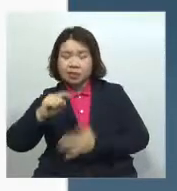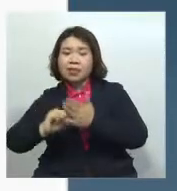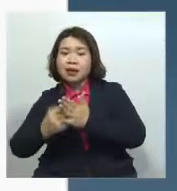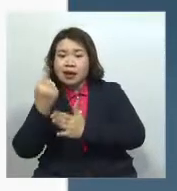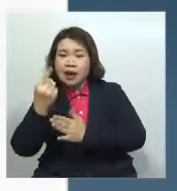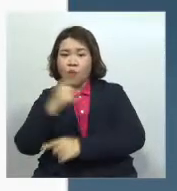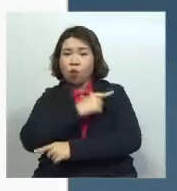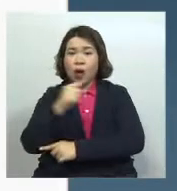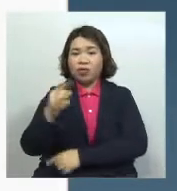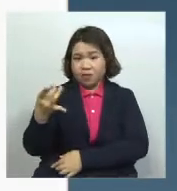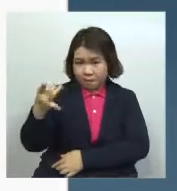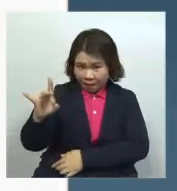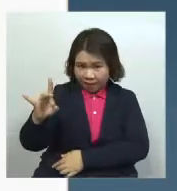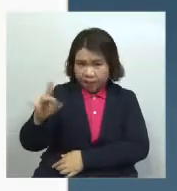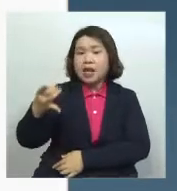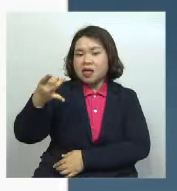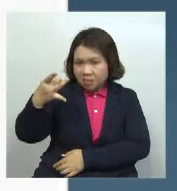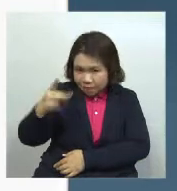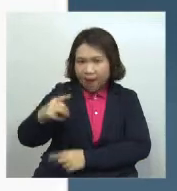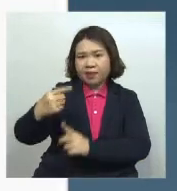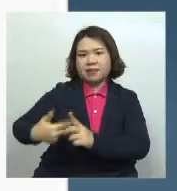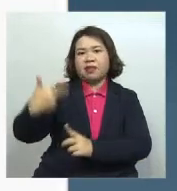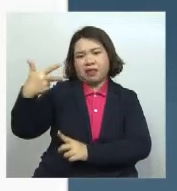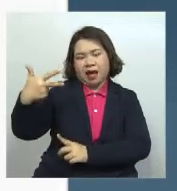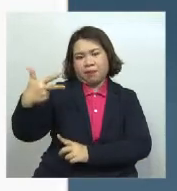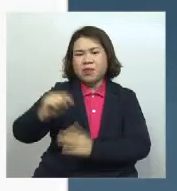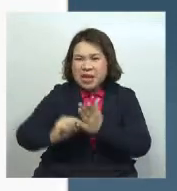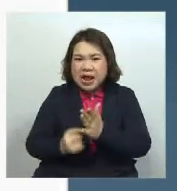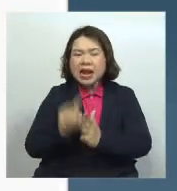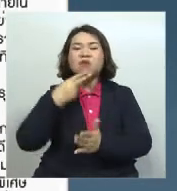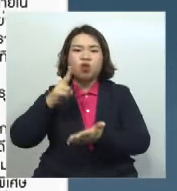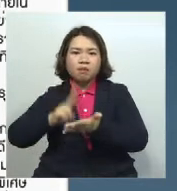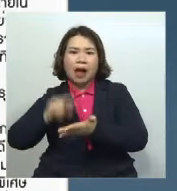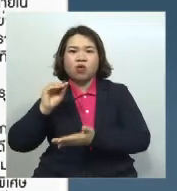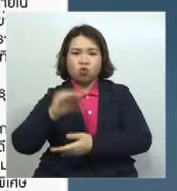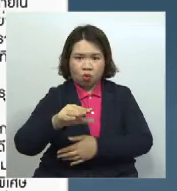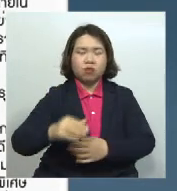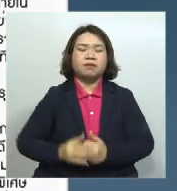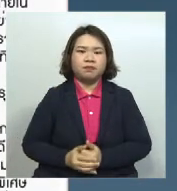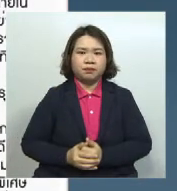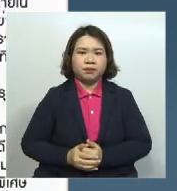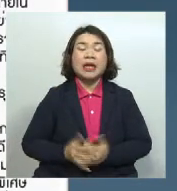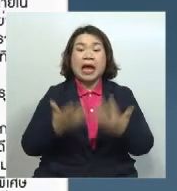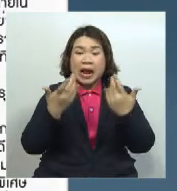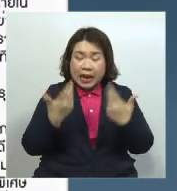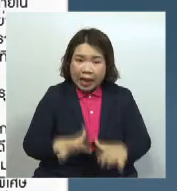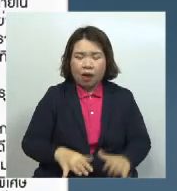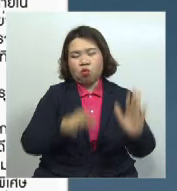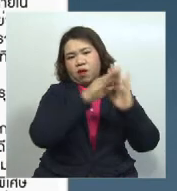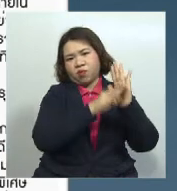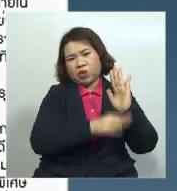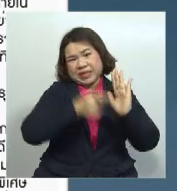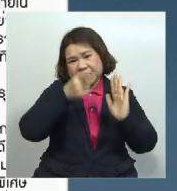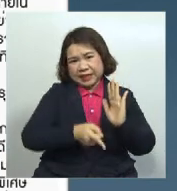คอเมอวันที่ 18มีนาครม จุดเริ่มต้นใการส่คื 18มีนาคมแล้วตามกำหนดืั redo